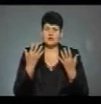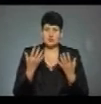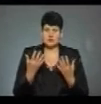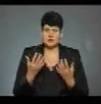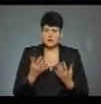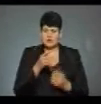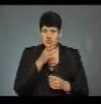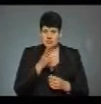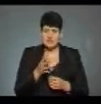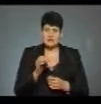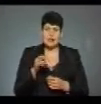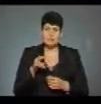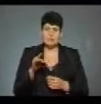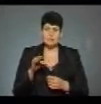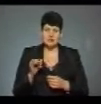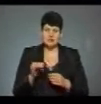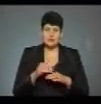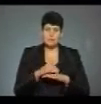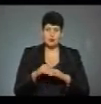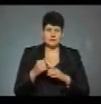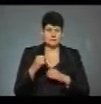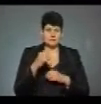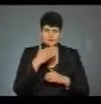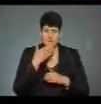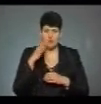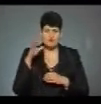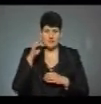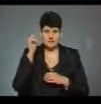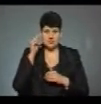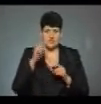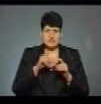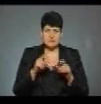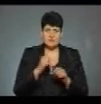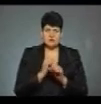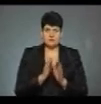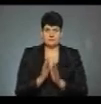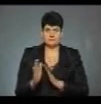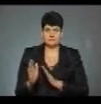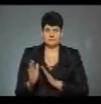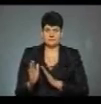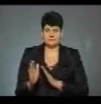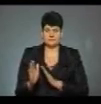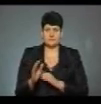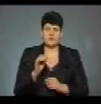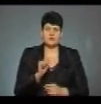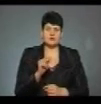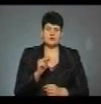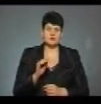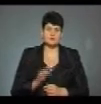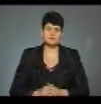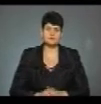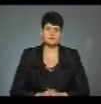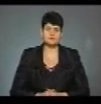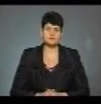час епідеміологічний поріг не подоланий, тобто усі навчальні заклади працюють у штатному режимі. Анастасія Чичко, Марта Журавель,